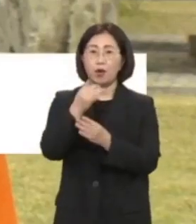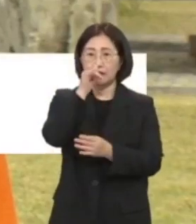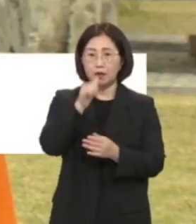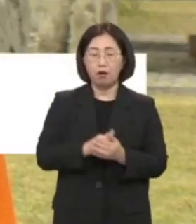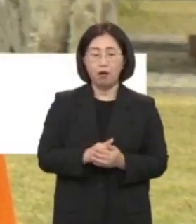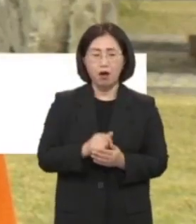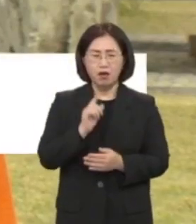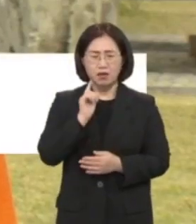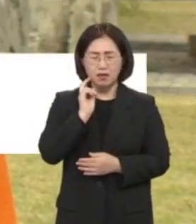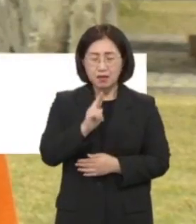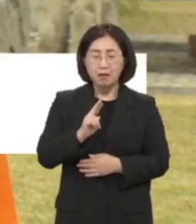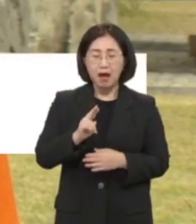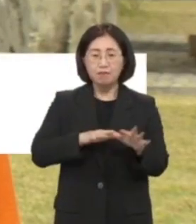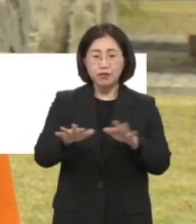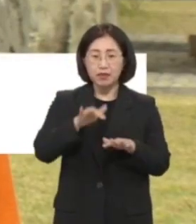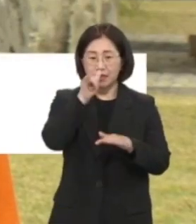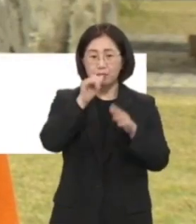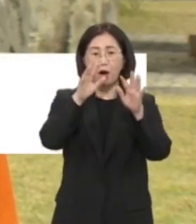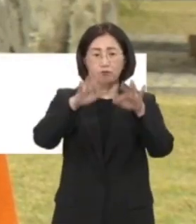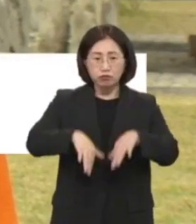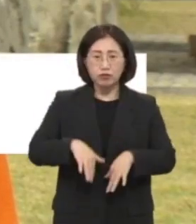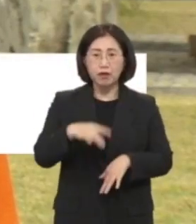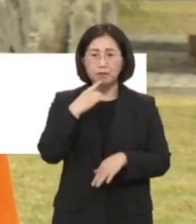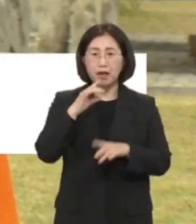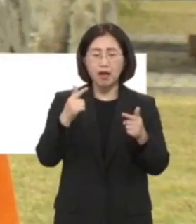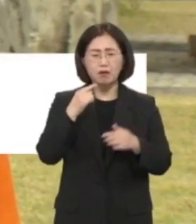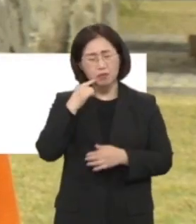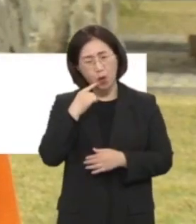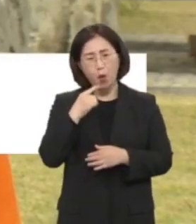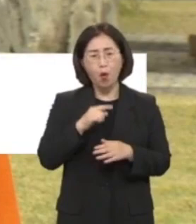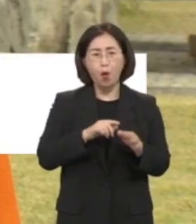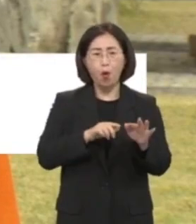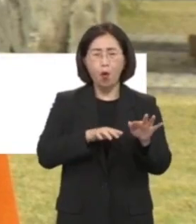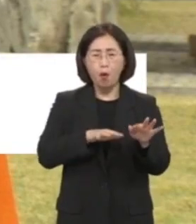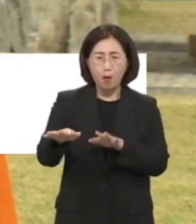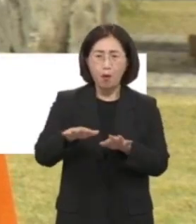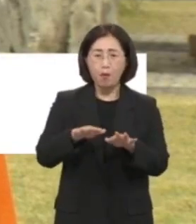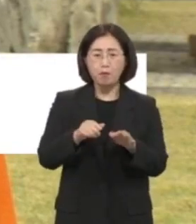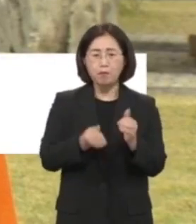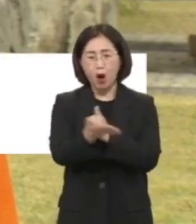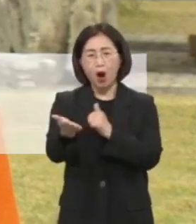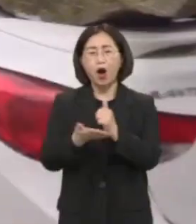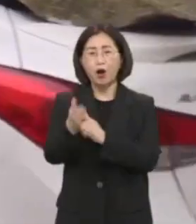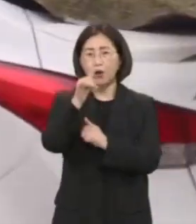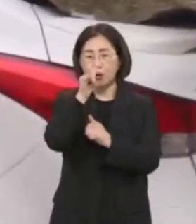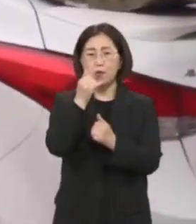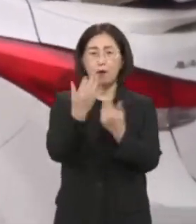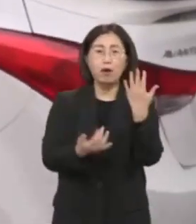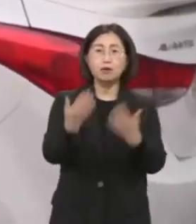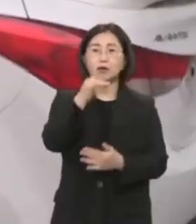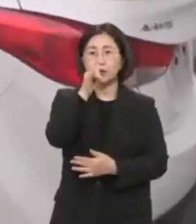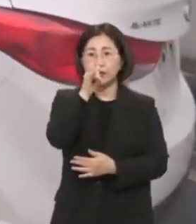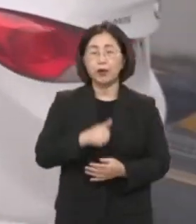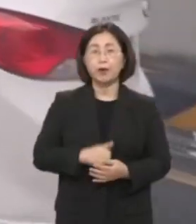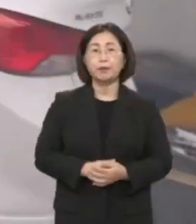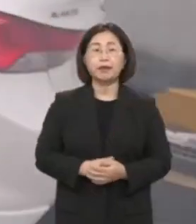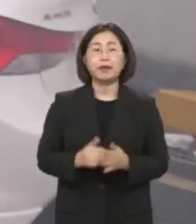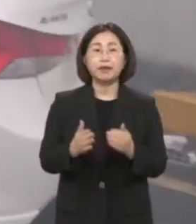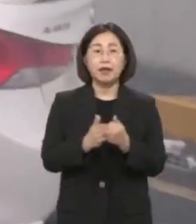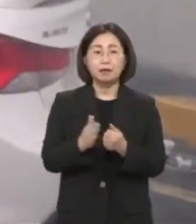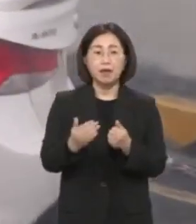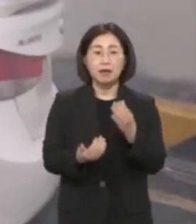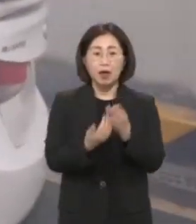발생하면 붕괴뿐만 아니라 화재, 유해물질 누출 등 다양한 재난이 복합적으로 발생할 수 있습니다. 이 때문에 재난 상황 발생